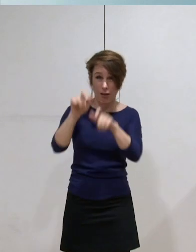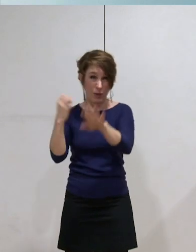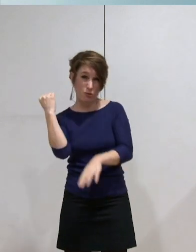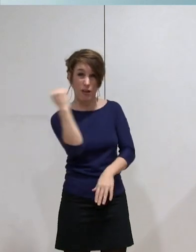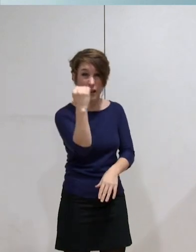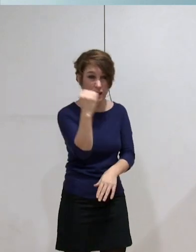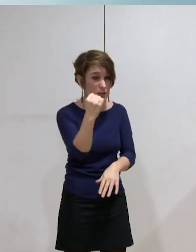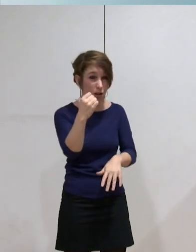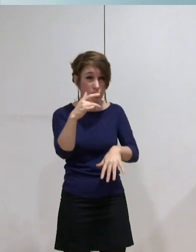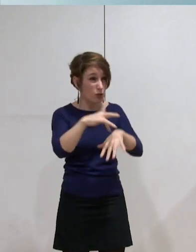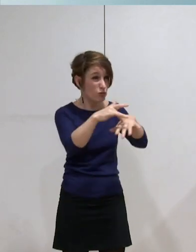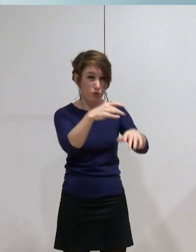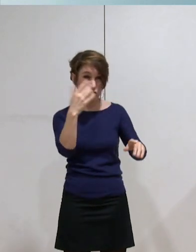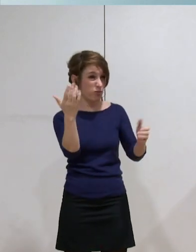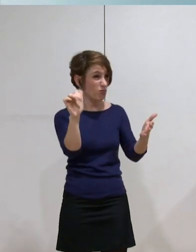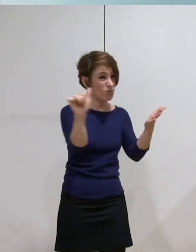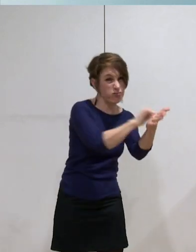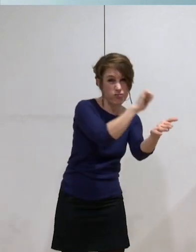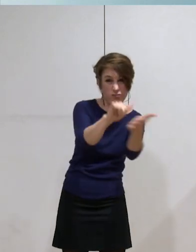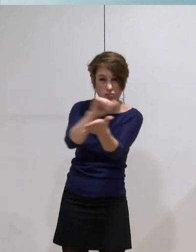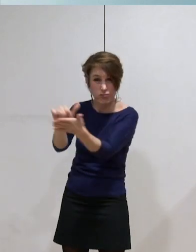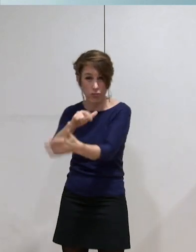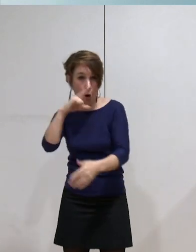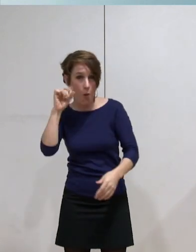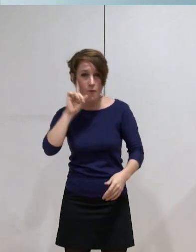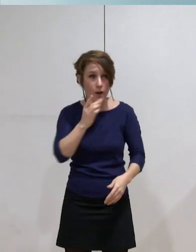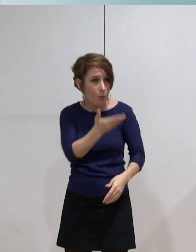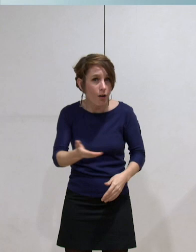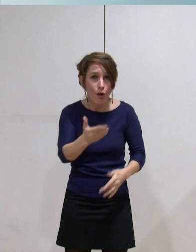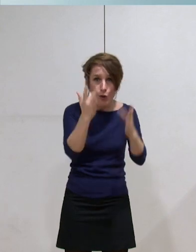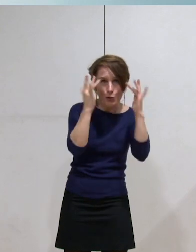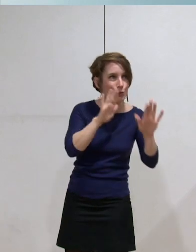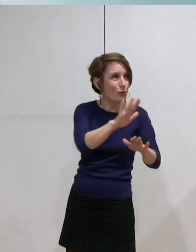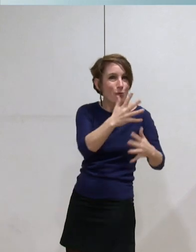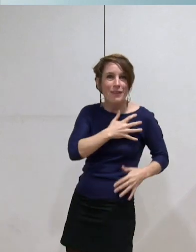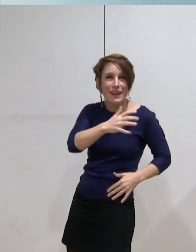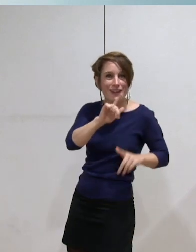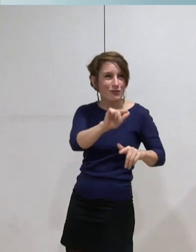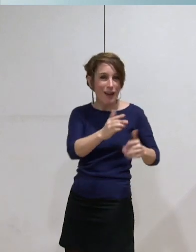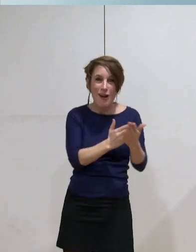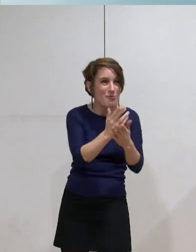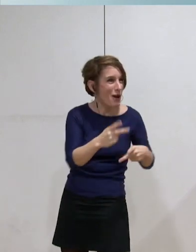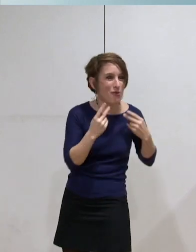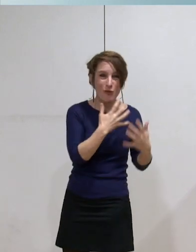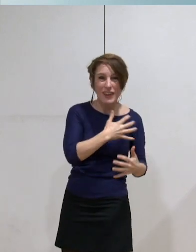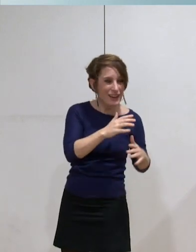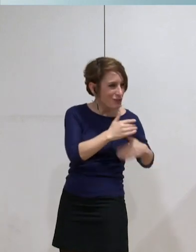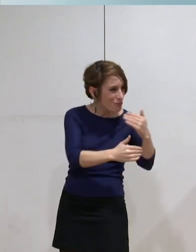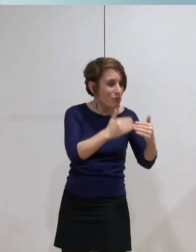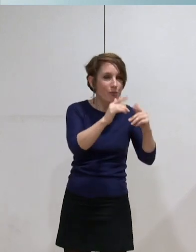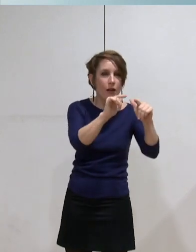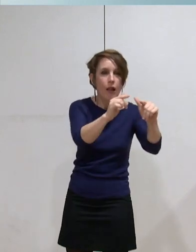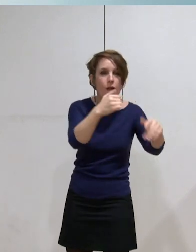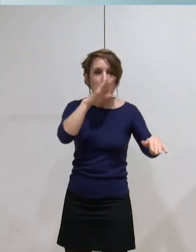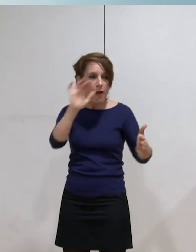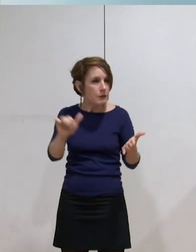venus tuer des femmes et des hommes riches de leur culture de leur parcours de vie qui ont fait la force de